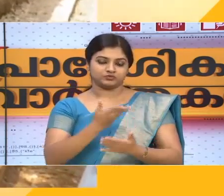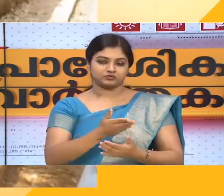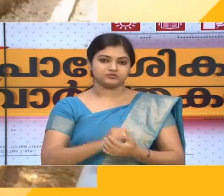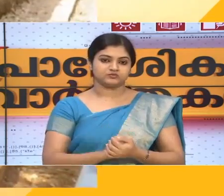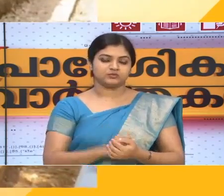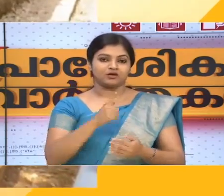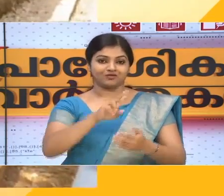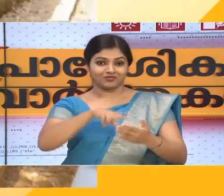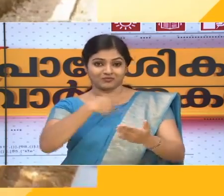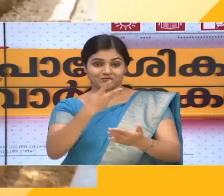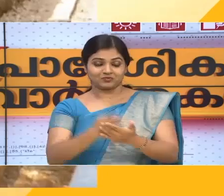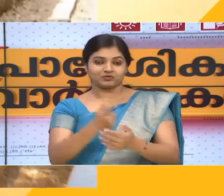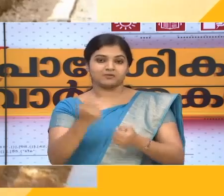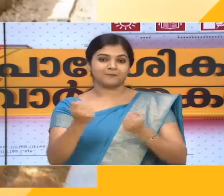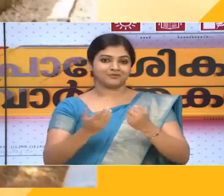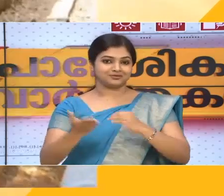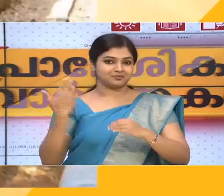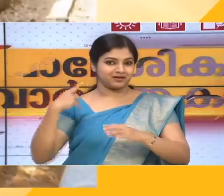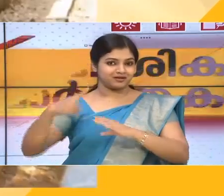തുറന്നിട്ട്